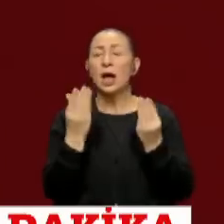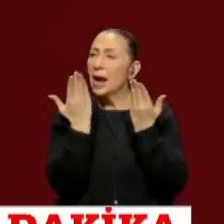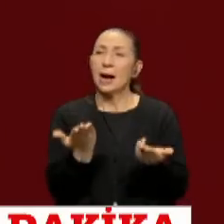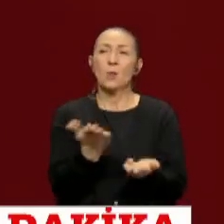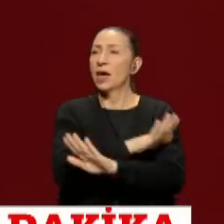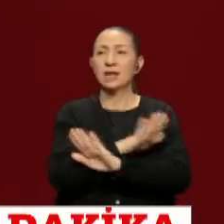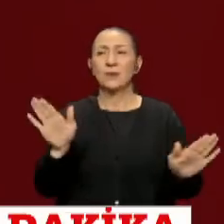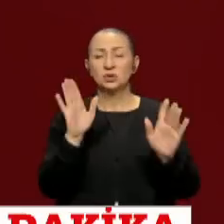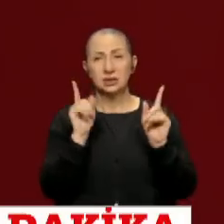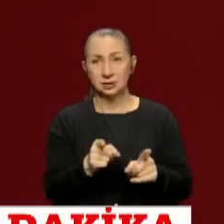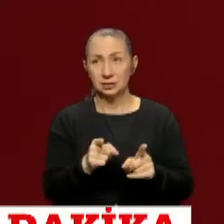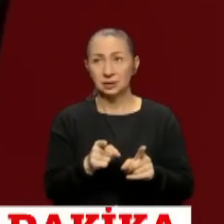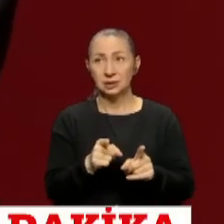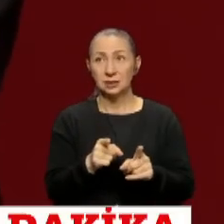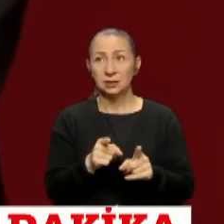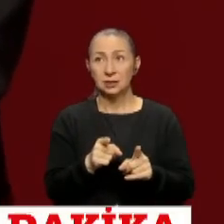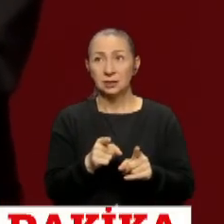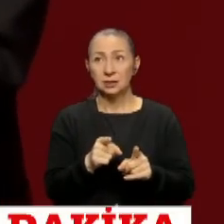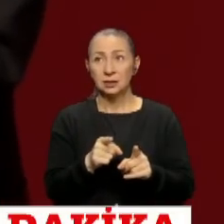kabul etmemiştir.